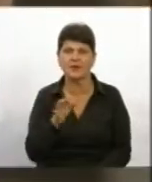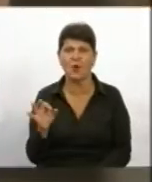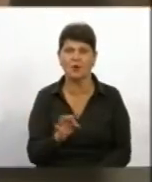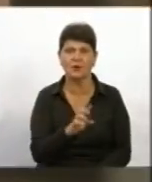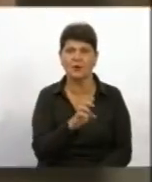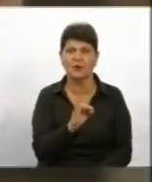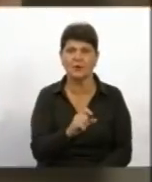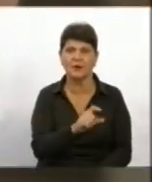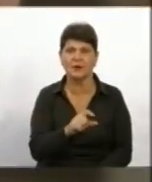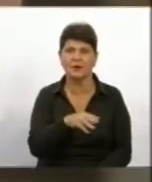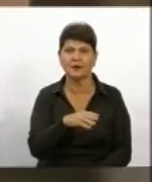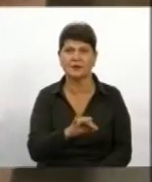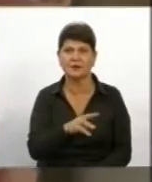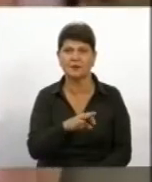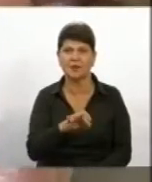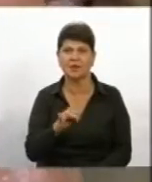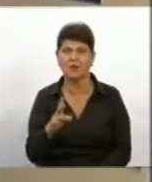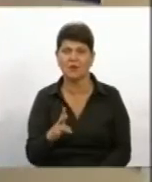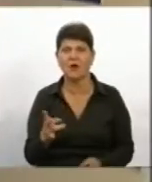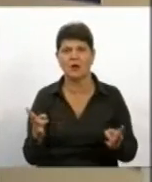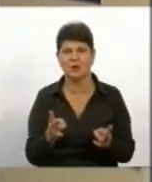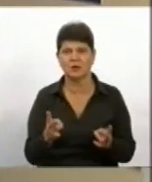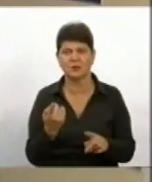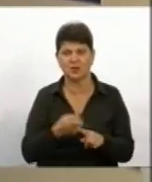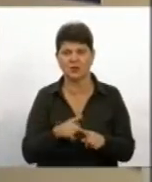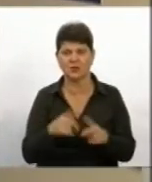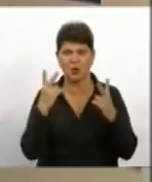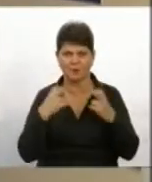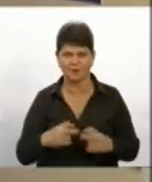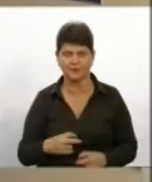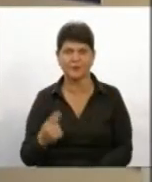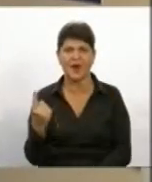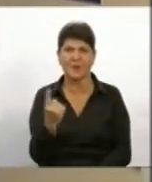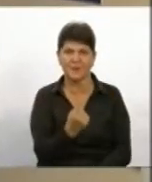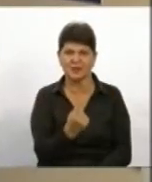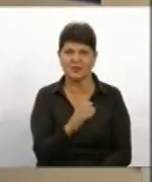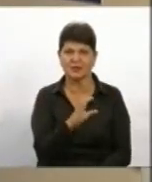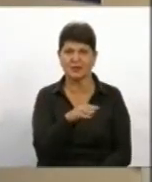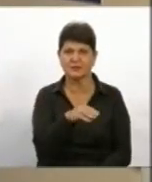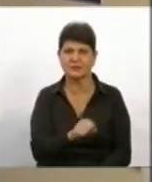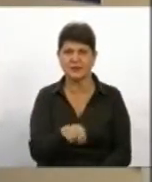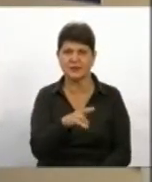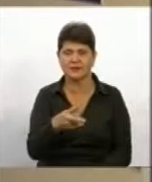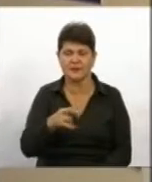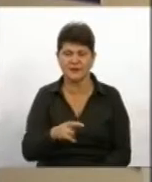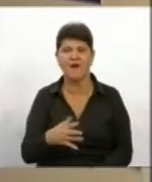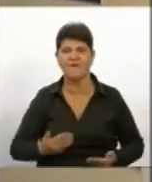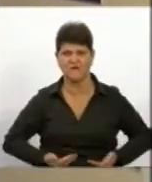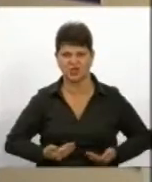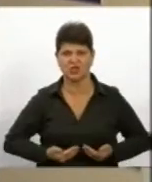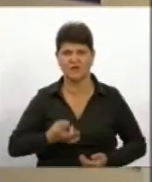цього, каже, потрібно проходити обстеження. При першій стадії взагалі п'ятирічна виживаність